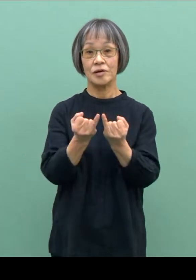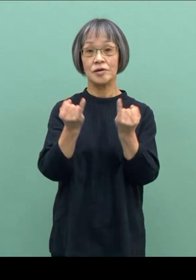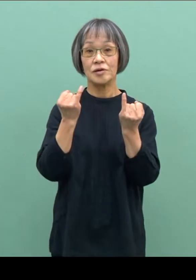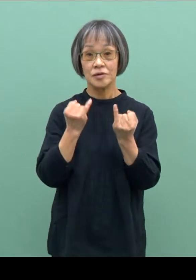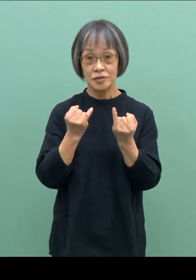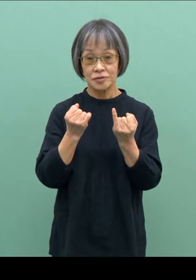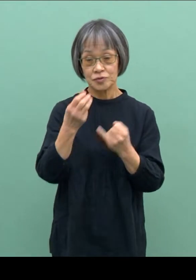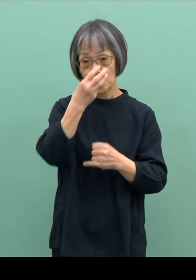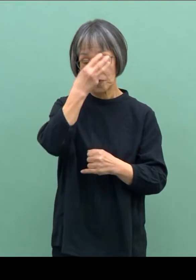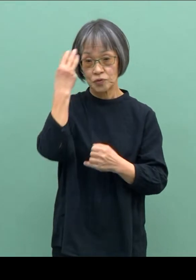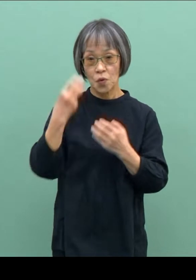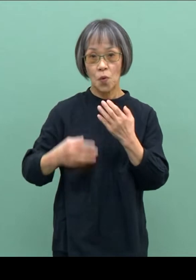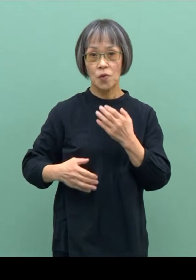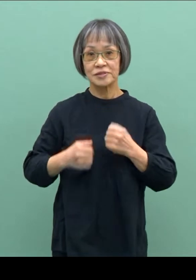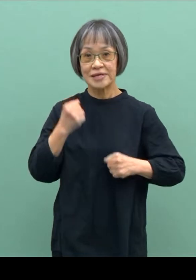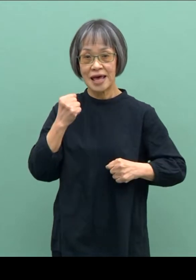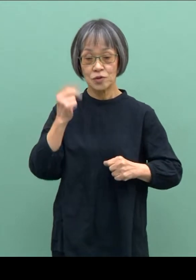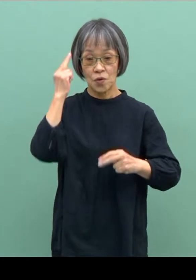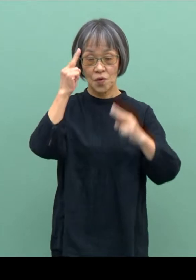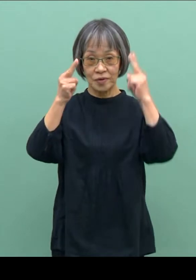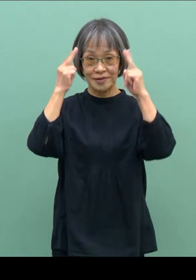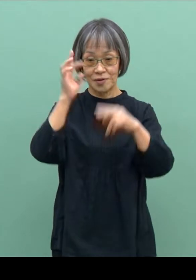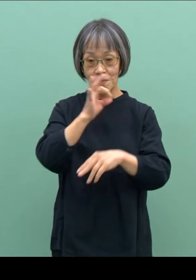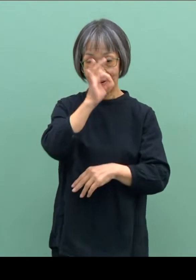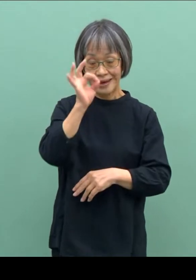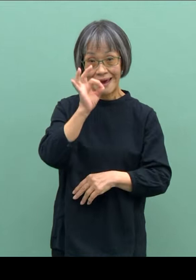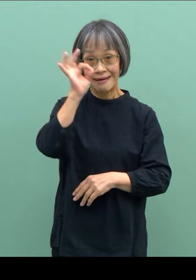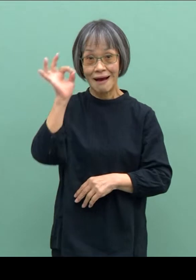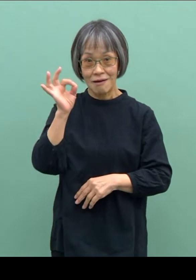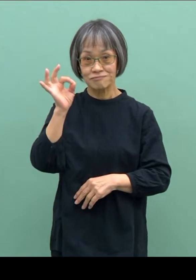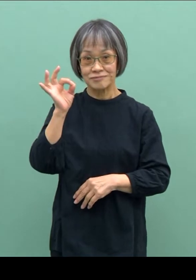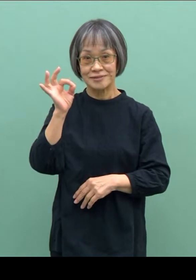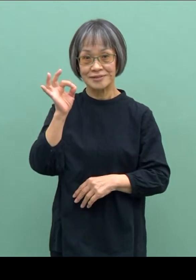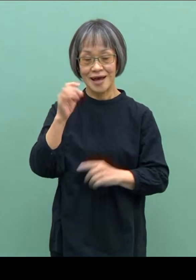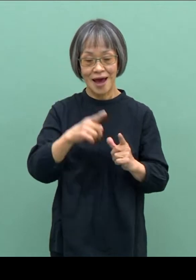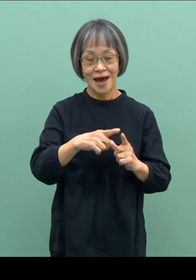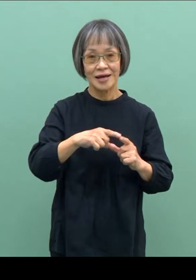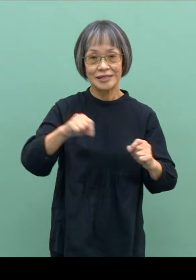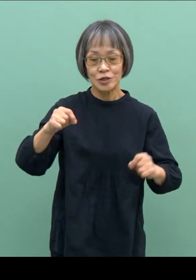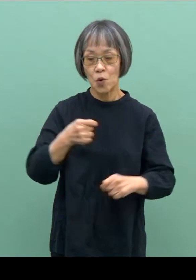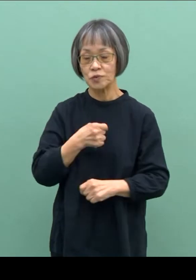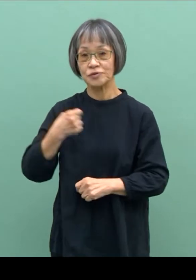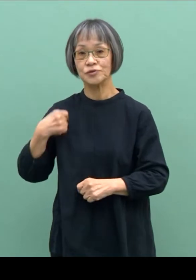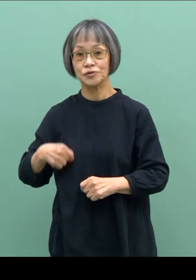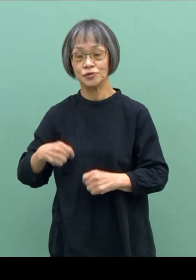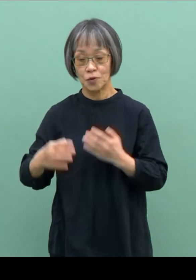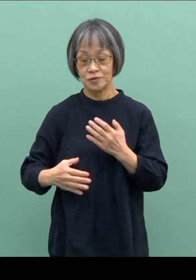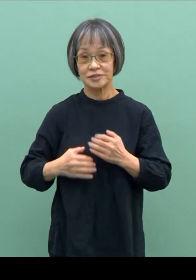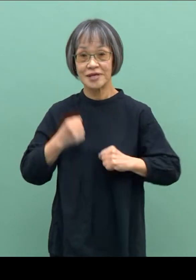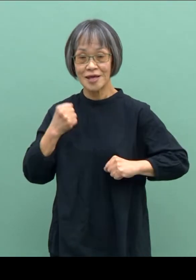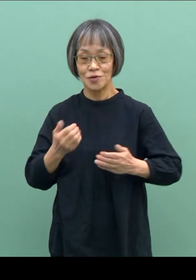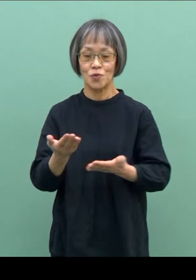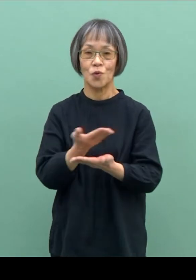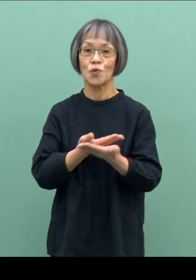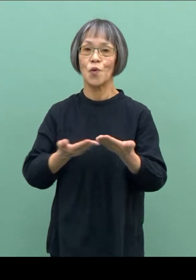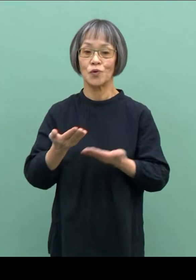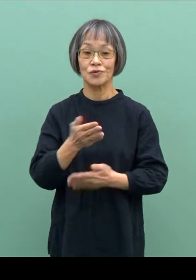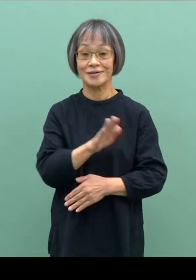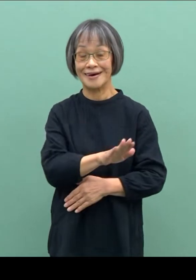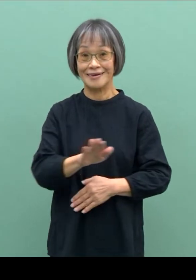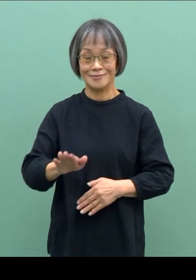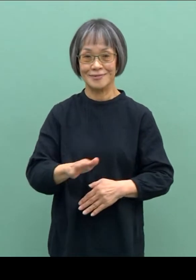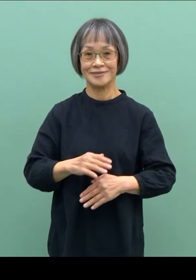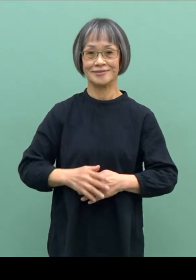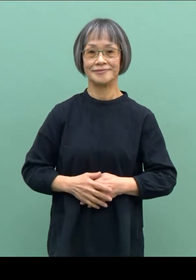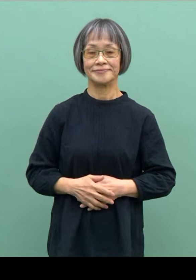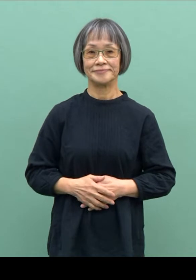性活躍推進を目的に女子高校生を対象とした企業見学会や日本と中国の青少年による交流事業